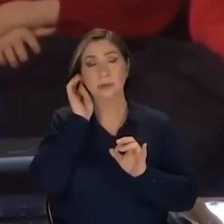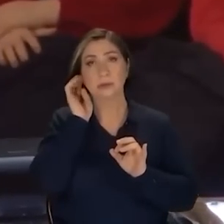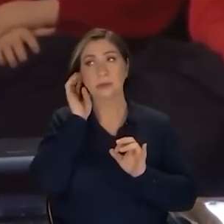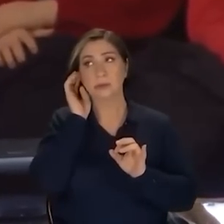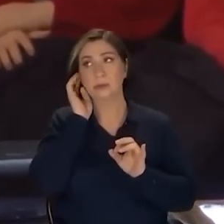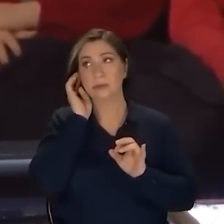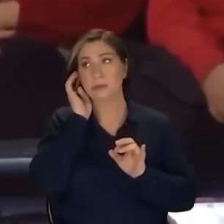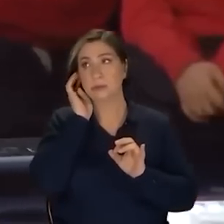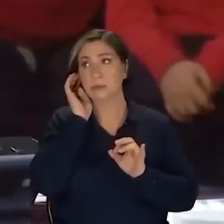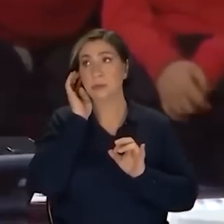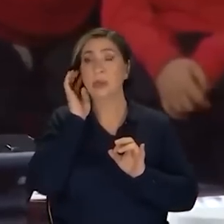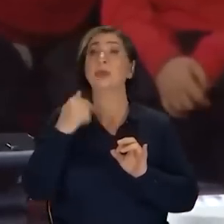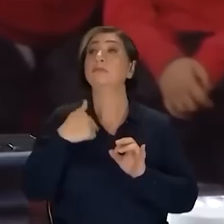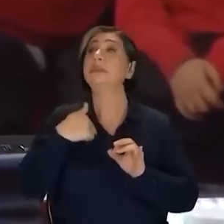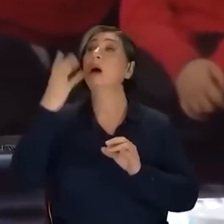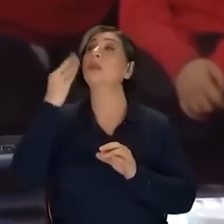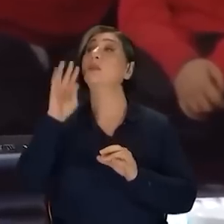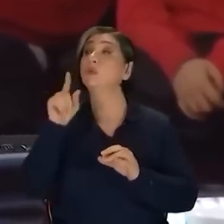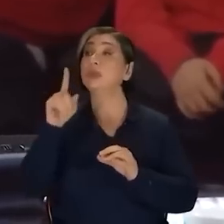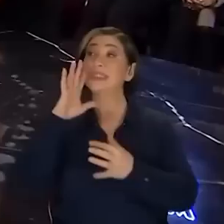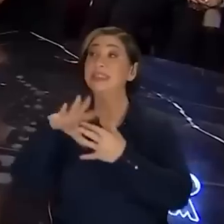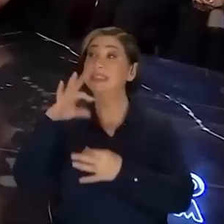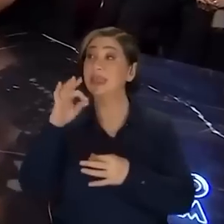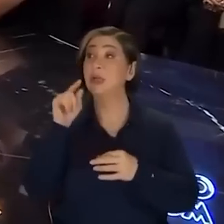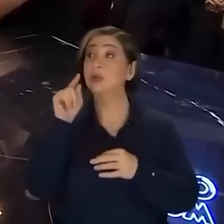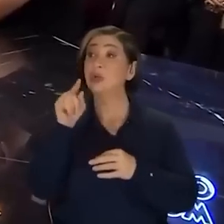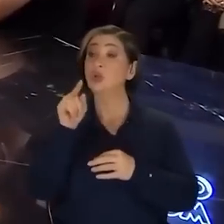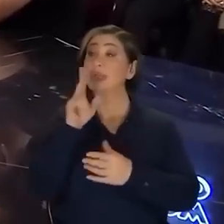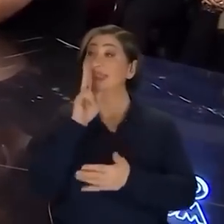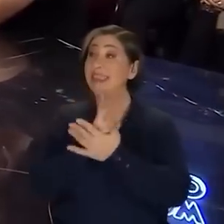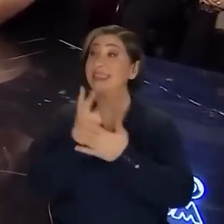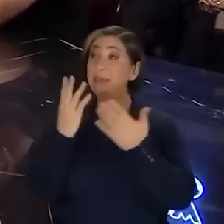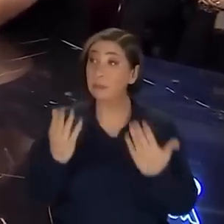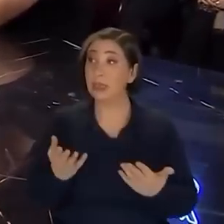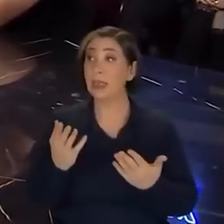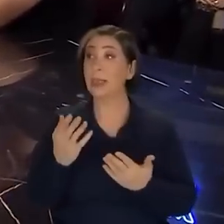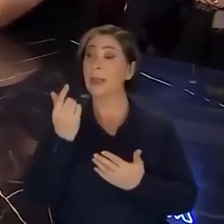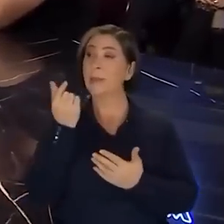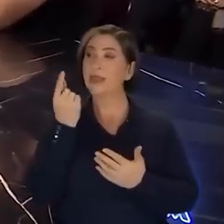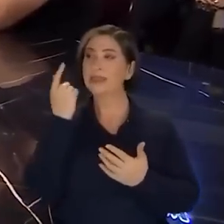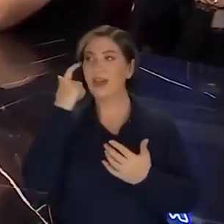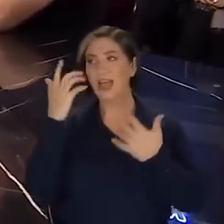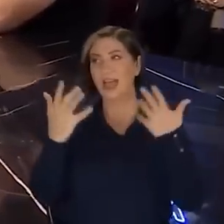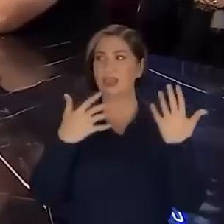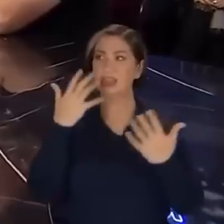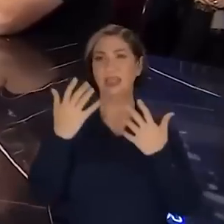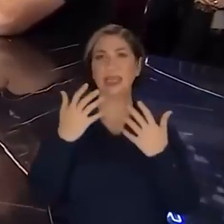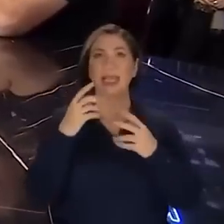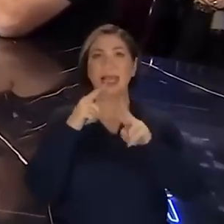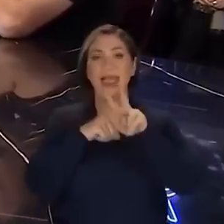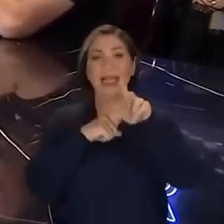da bu bu insanlar şunu yani şu kesinleşti mi biraz kafa da karıştı Mesela işte